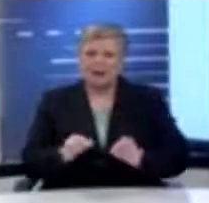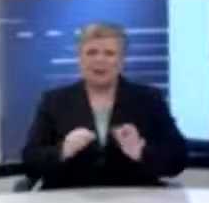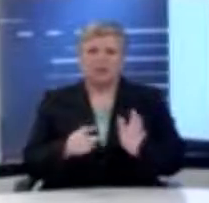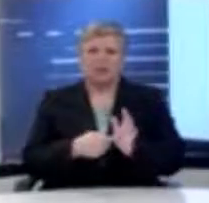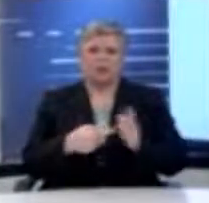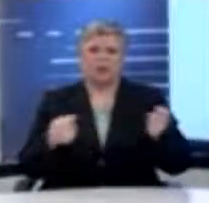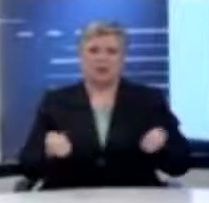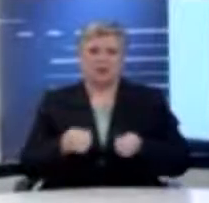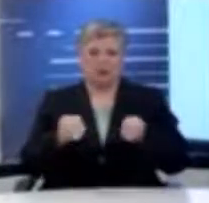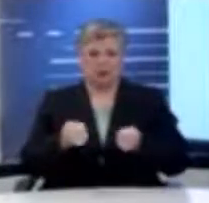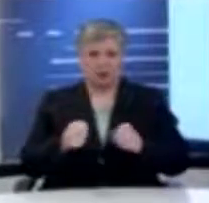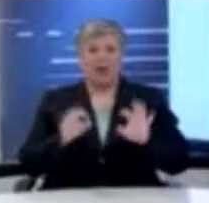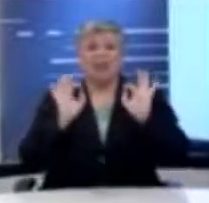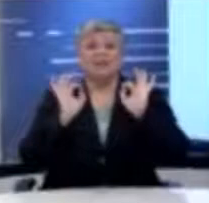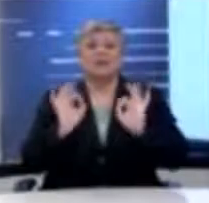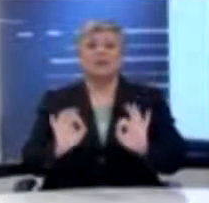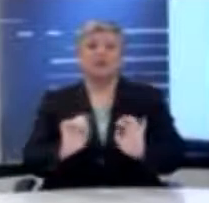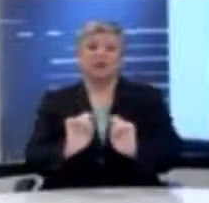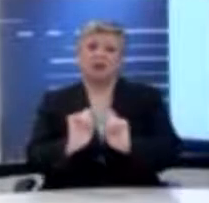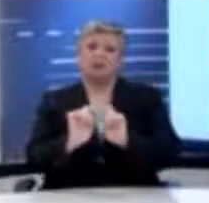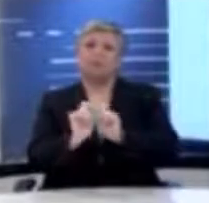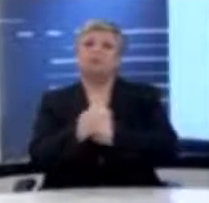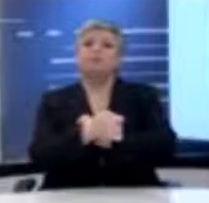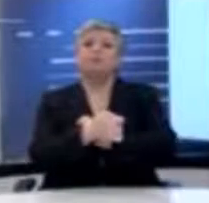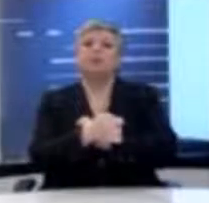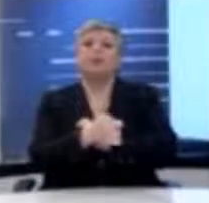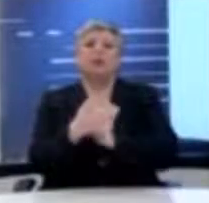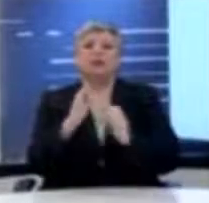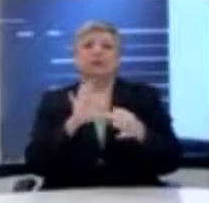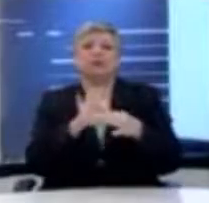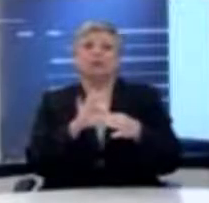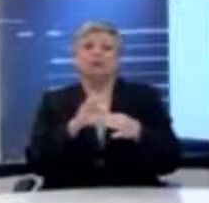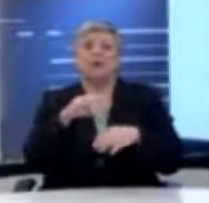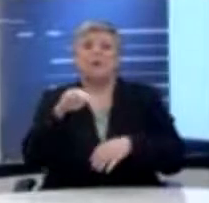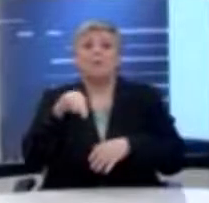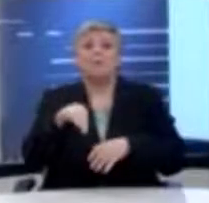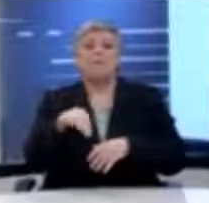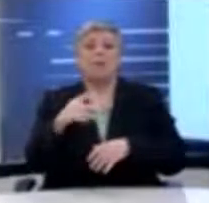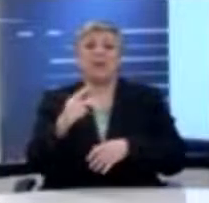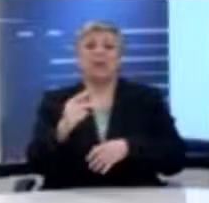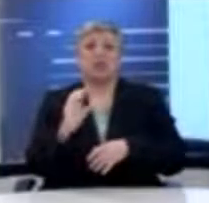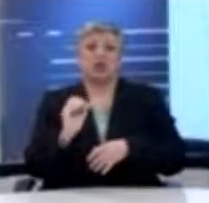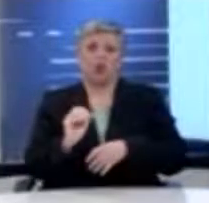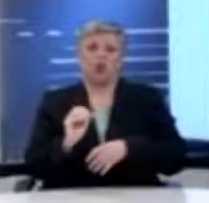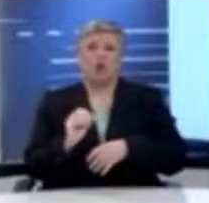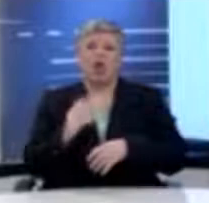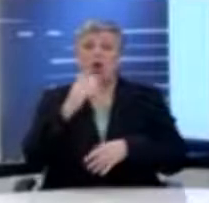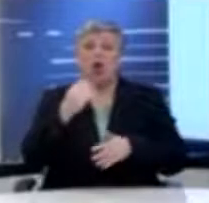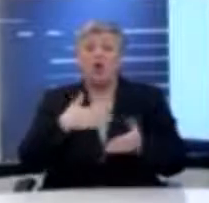μεταβάλουμε το πλαίσιο συνεργασίας με τις μη κυβερνητικές οργανώσεις, ώστε να ξεχωρίσει επιτέλους η Ήρα από το